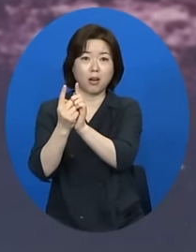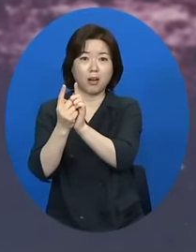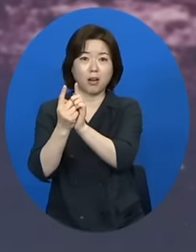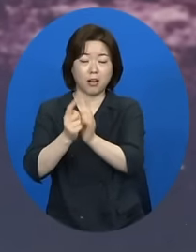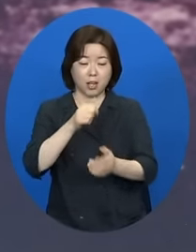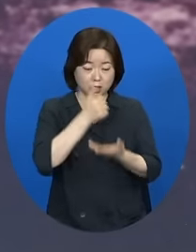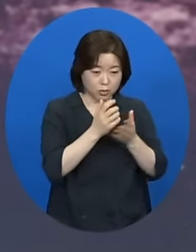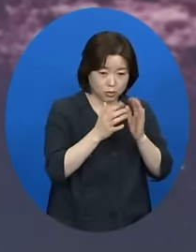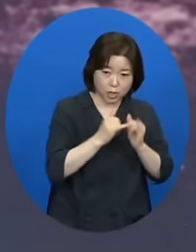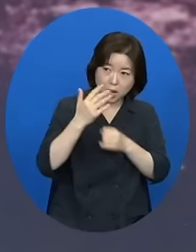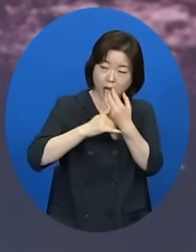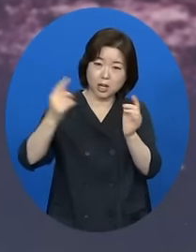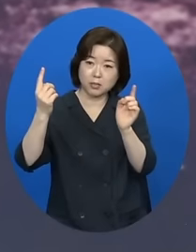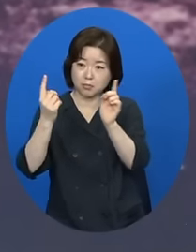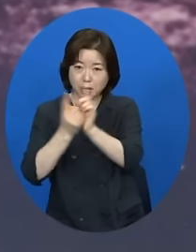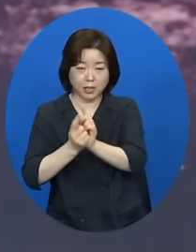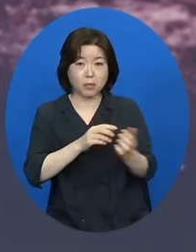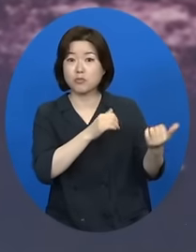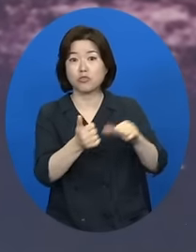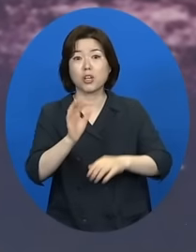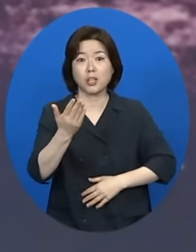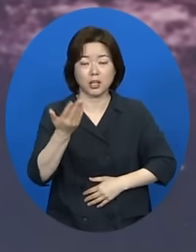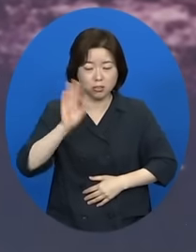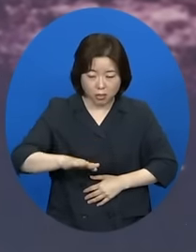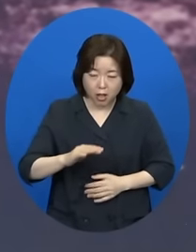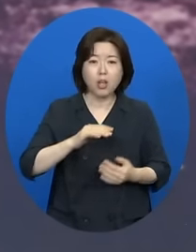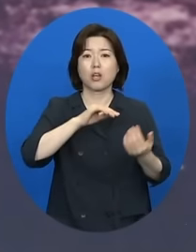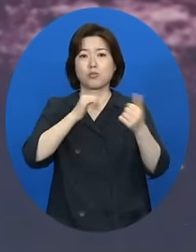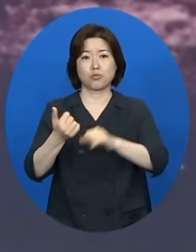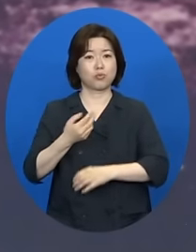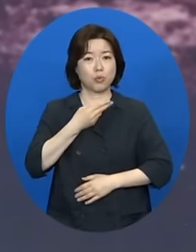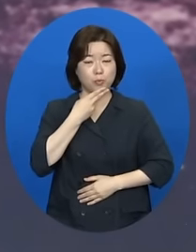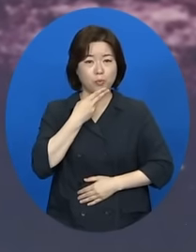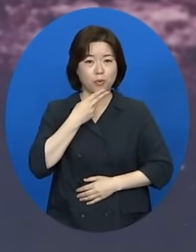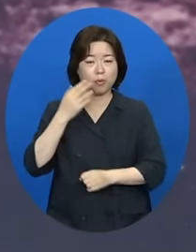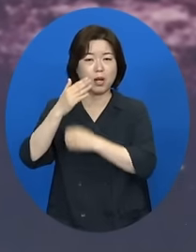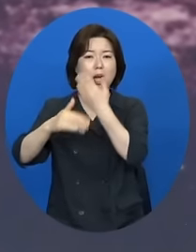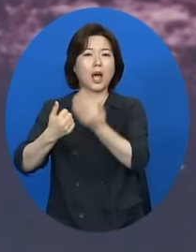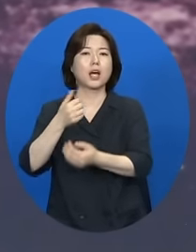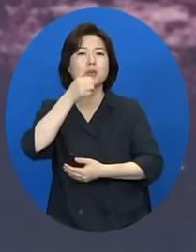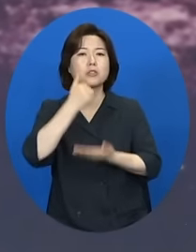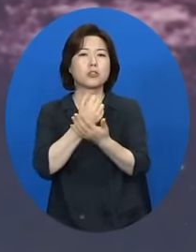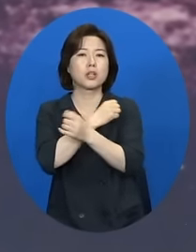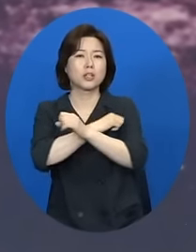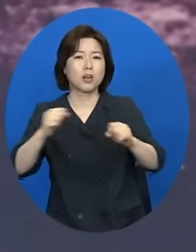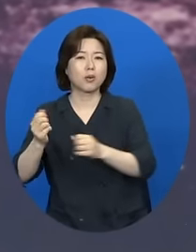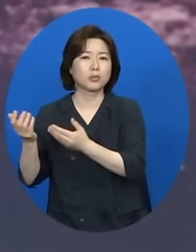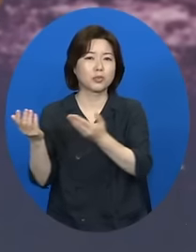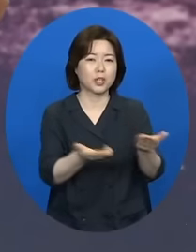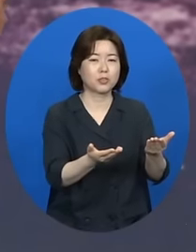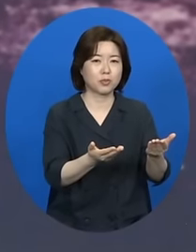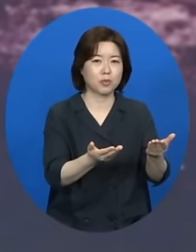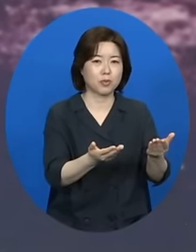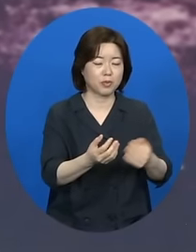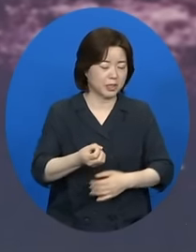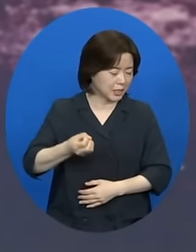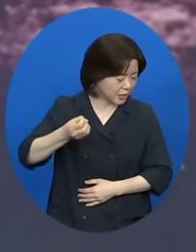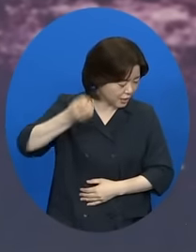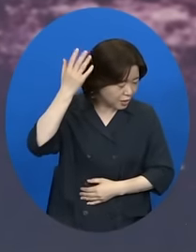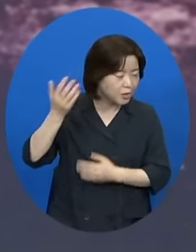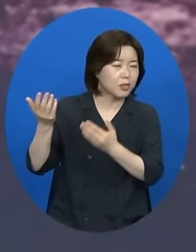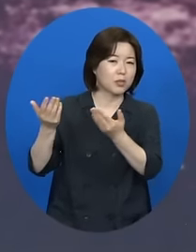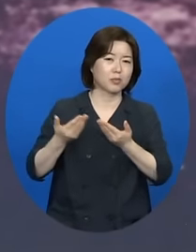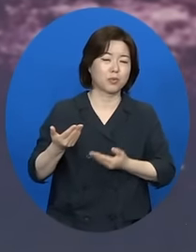있는 하나님을 만났는데 죽지 않았다. 하나님이 그의 죄를 용서하시고 사하시고 잊으셨다라고